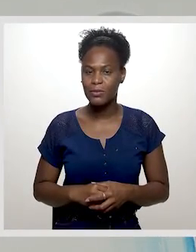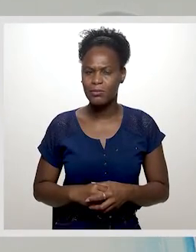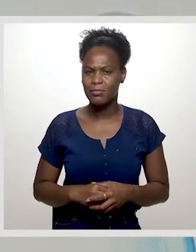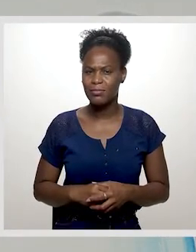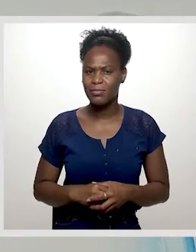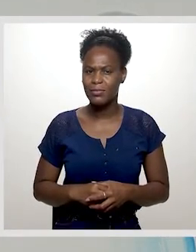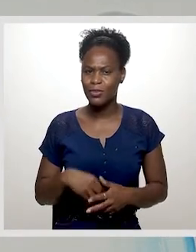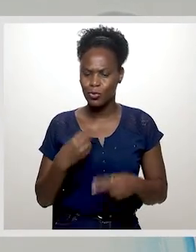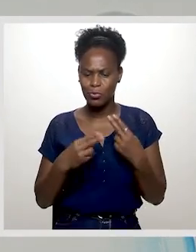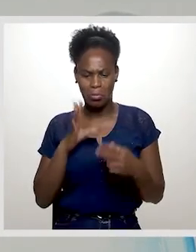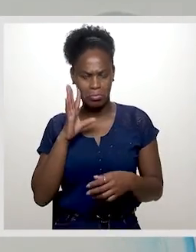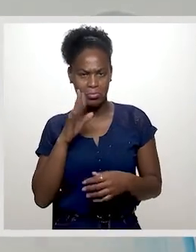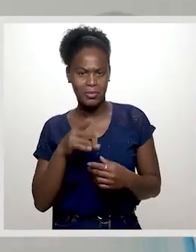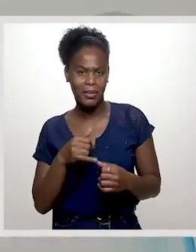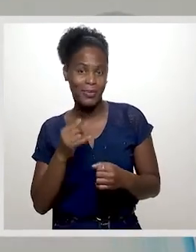prochaine activité.